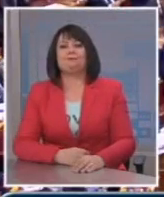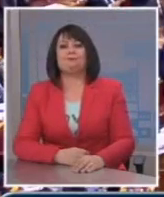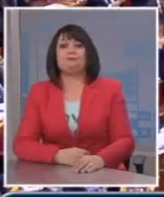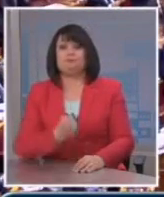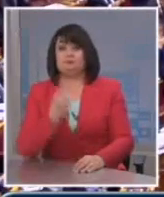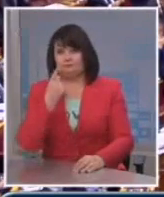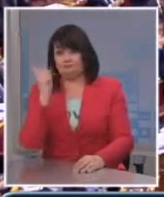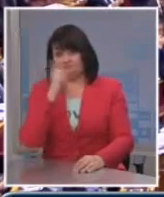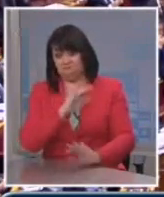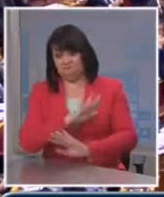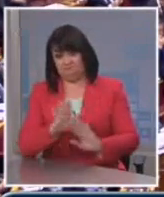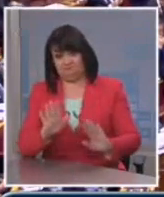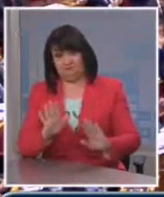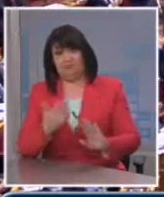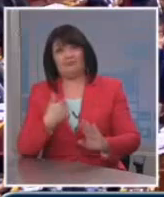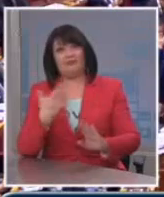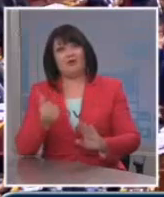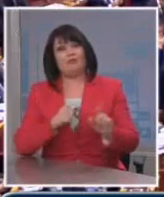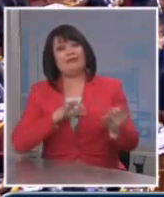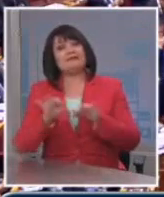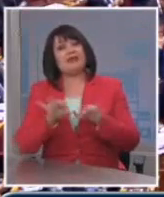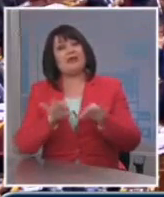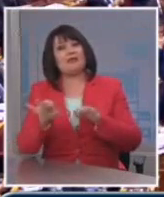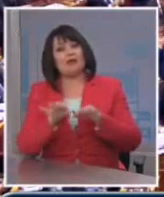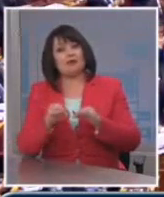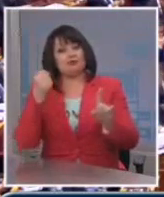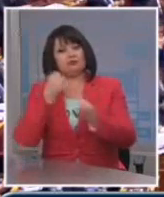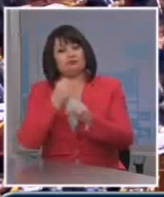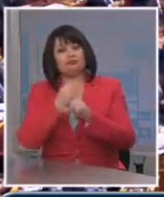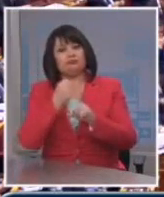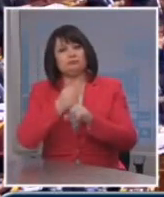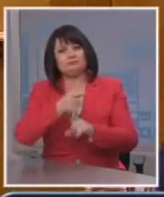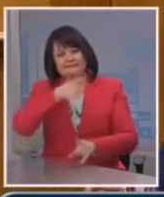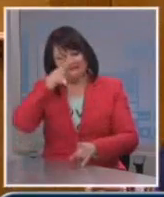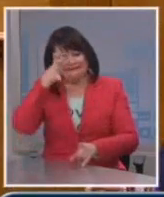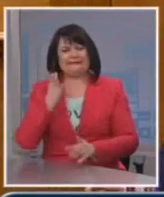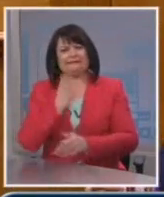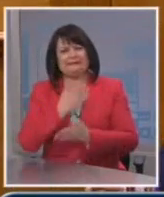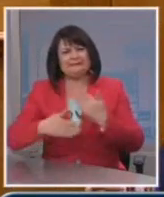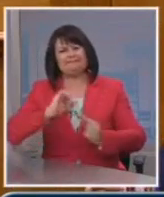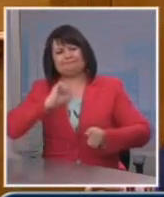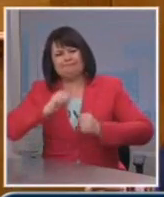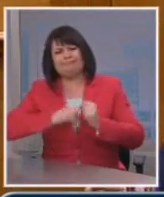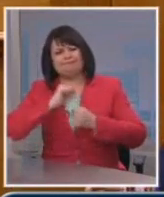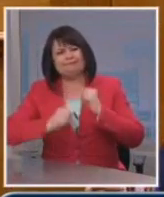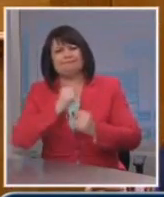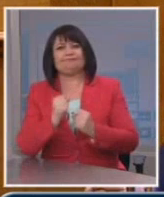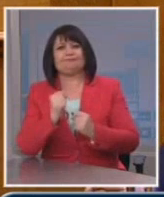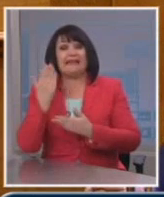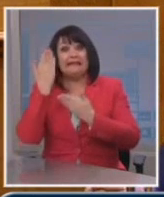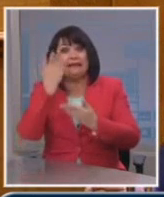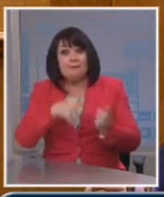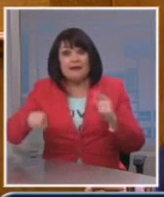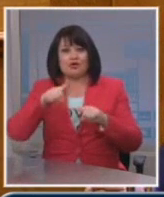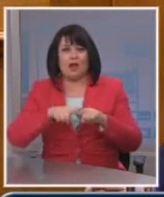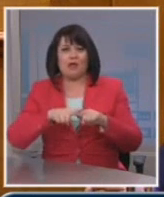Διαψευστήκατε πλήρως. Το σχέδιό μας ήταν να διεκδικήσουμε και να ματώσουμε για να τιμήσουμε την εντολή του ελληνικού λαού